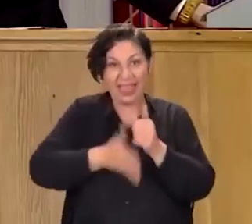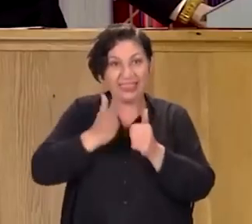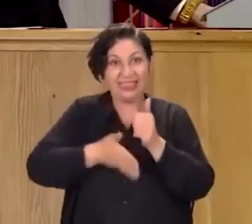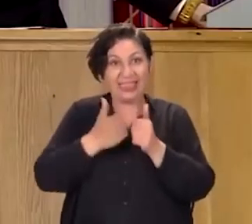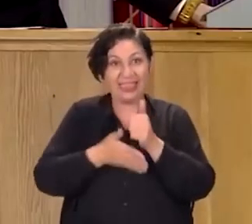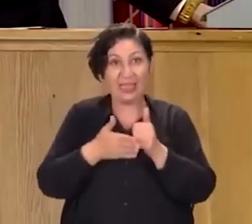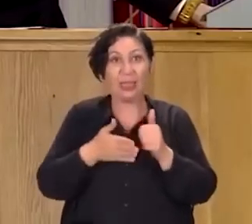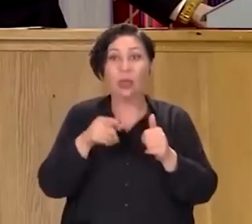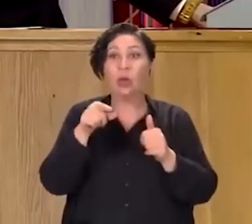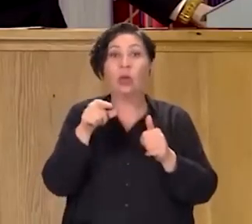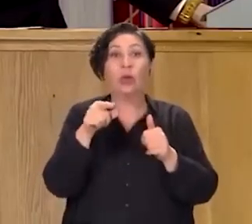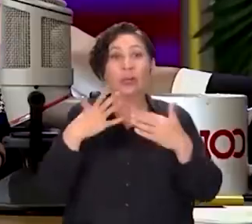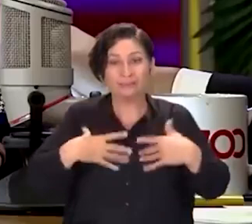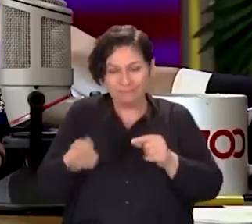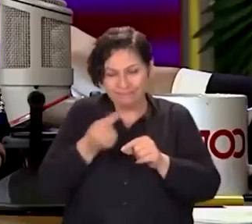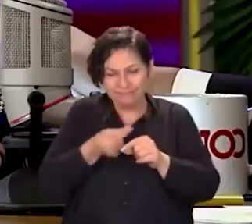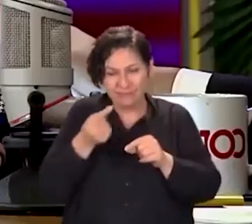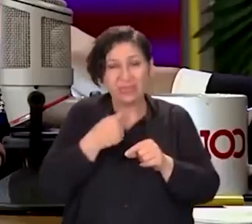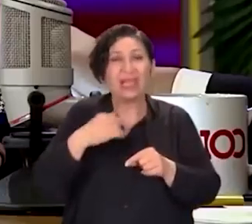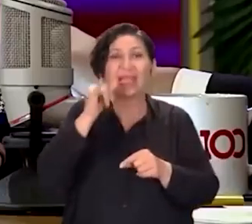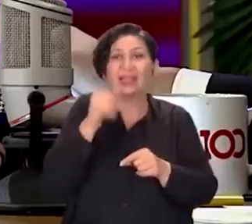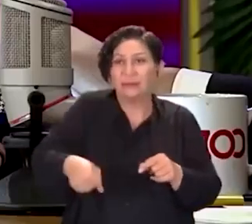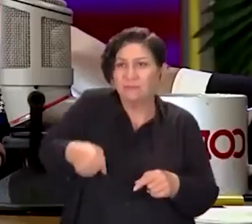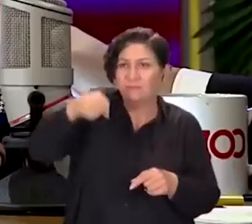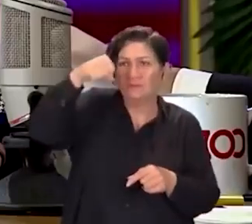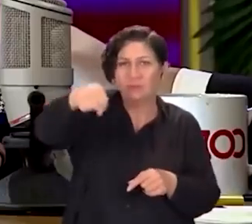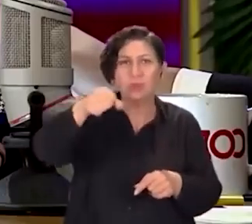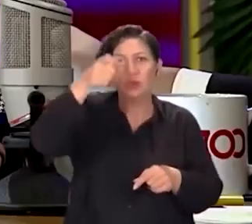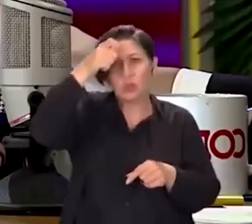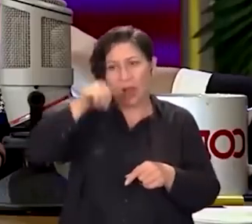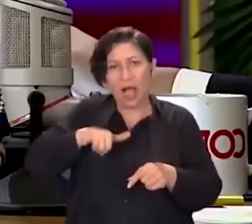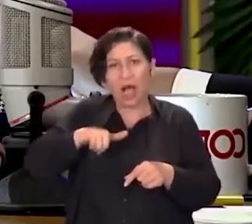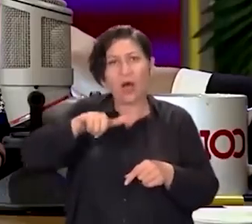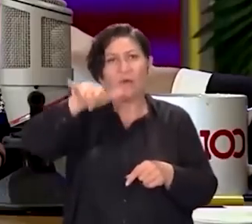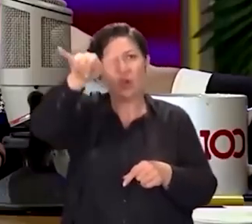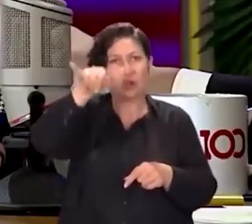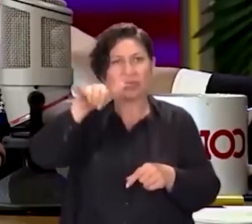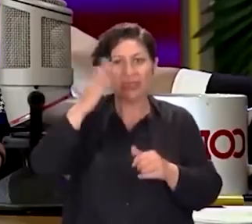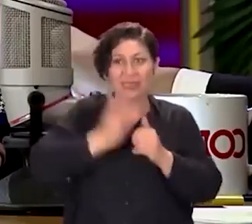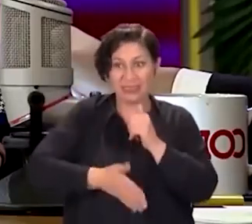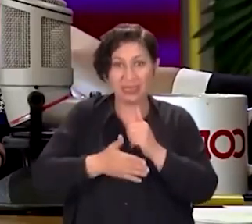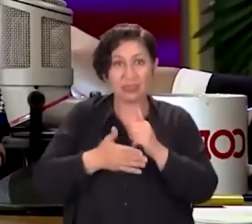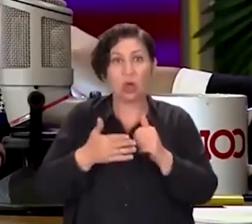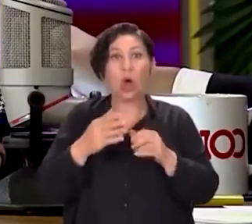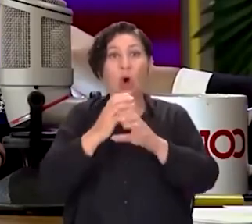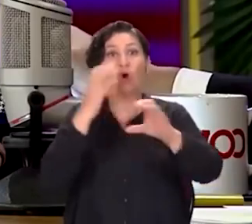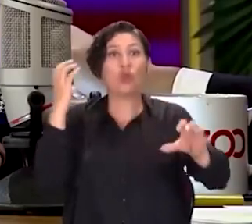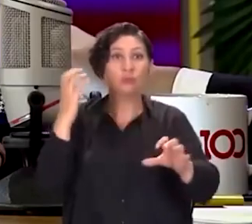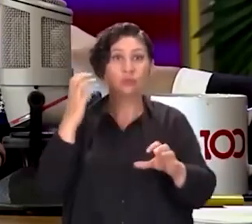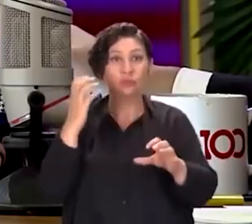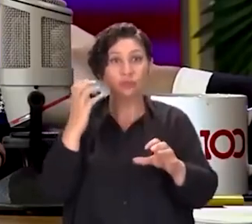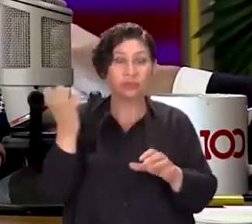yasaktı. Butikçiydi. Ben İtalyalarda, Türk Hava Yolları'nda yasaklanınca